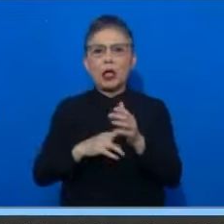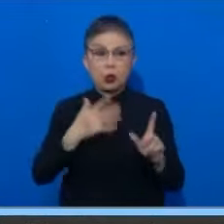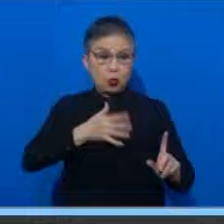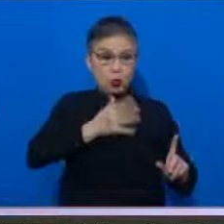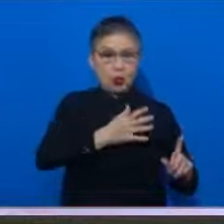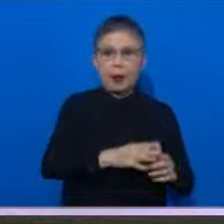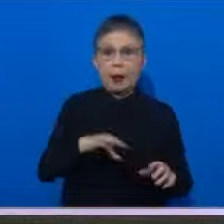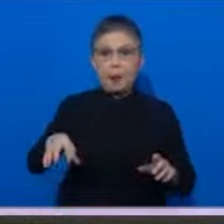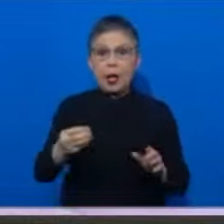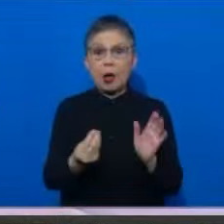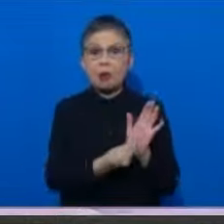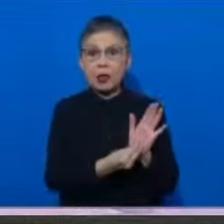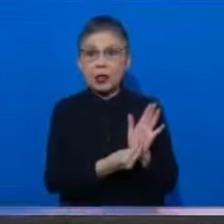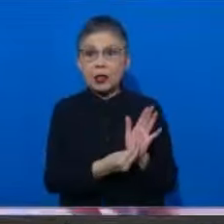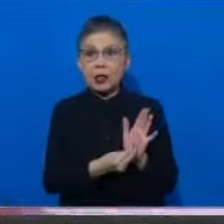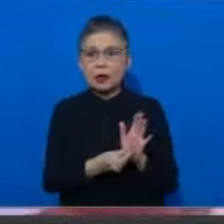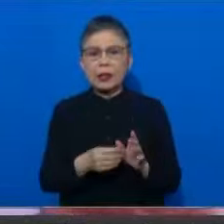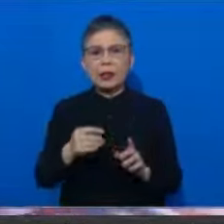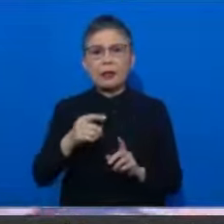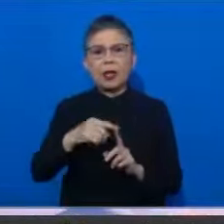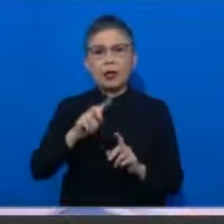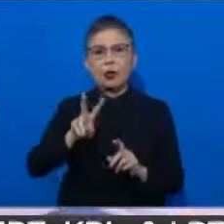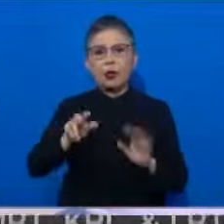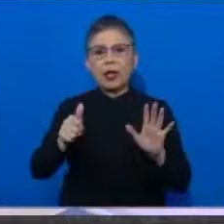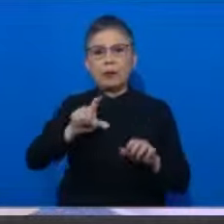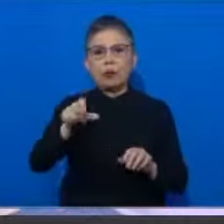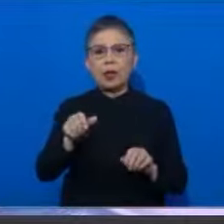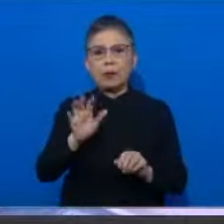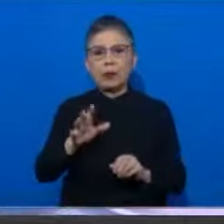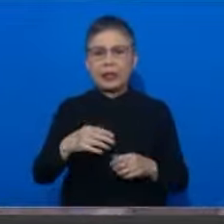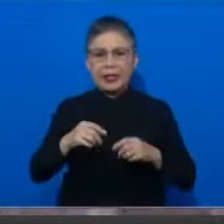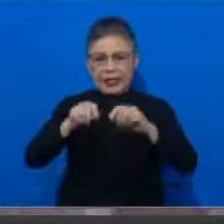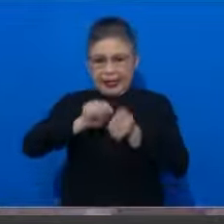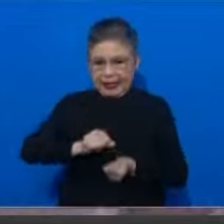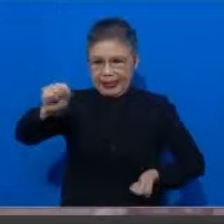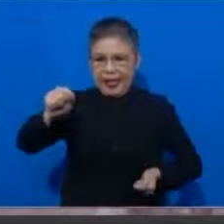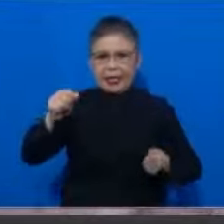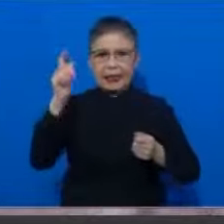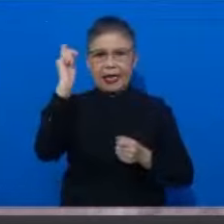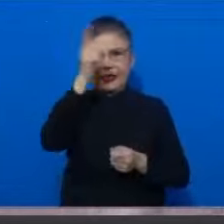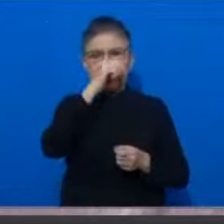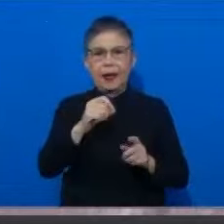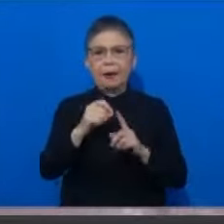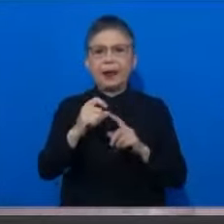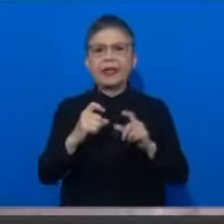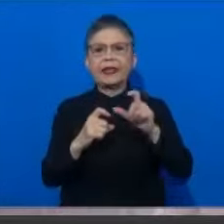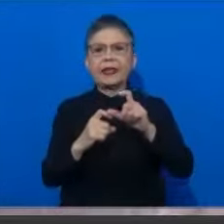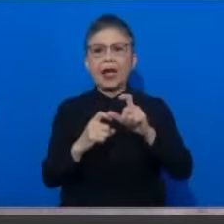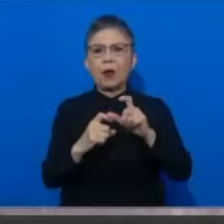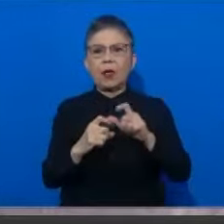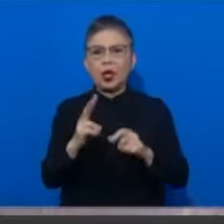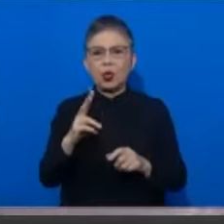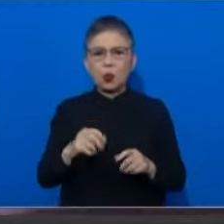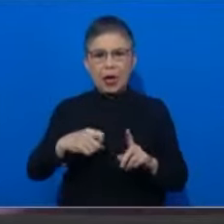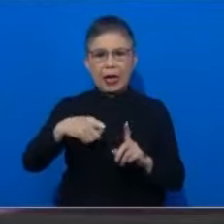yang diperlihatkan polisi ke publik pada Minggu 26 Mei lalu adalah ijazah SD dan SMP atas nama Peggy Setiawan, 2 lembar